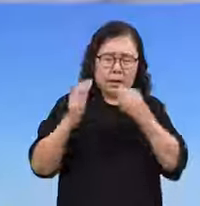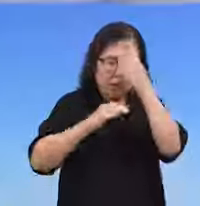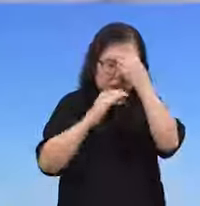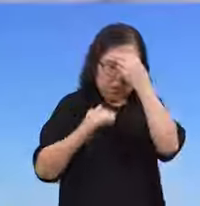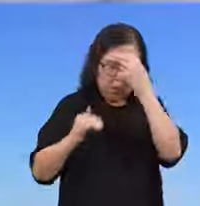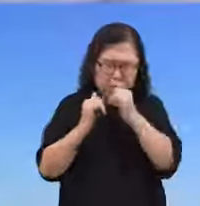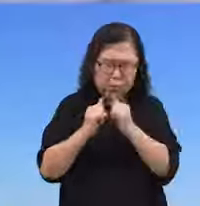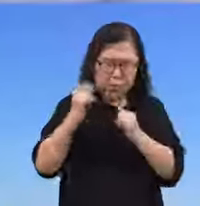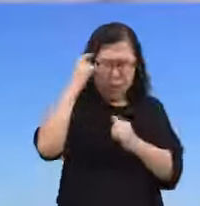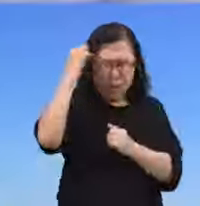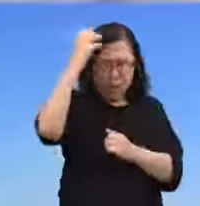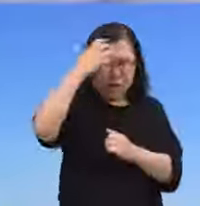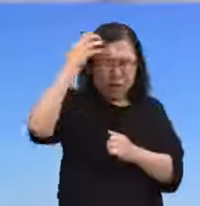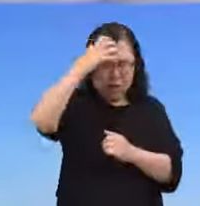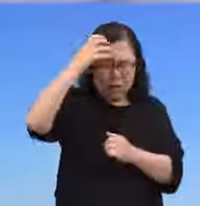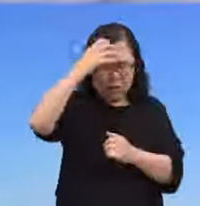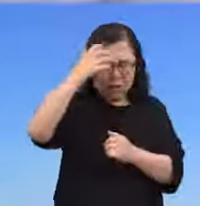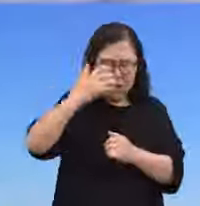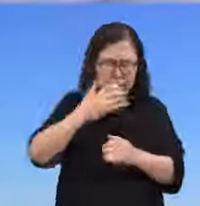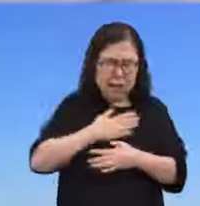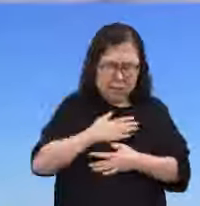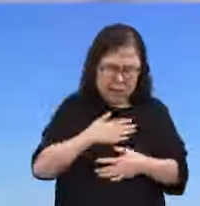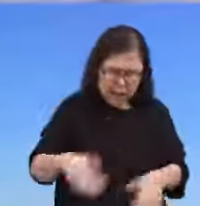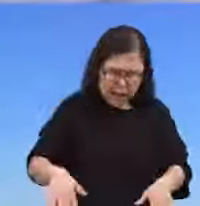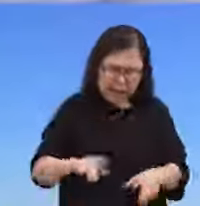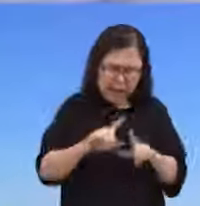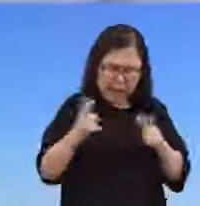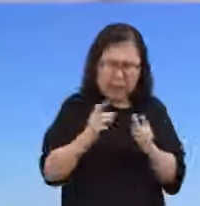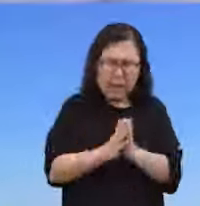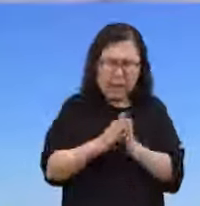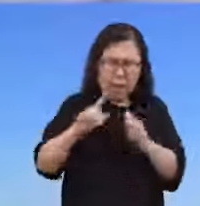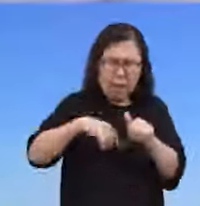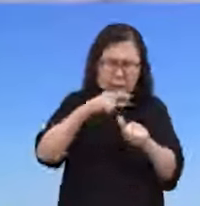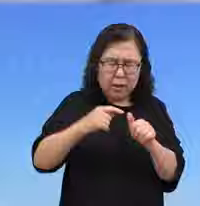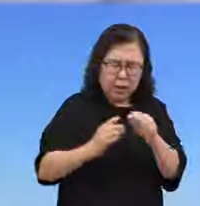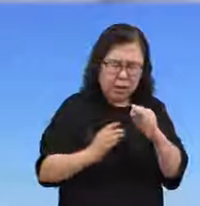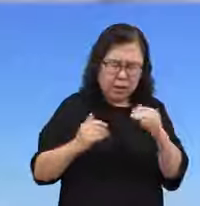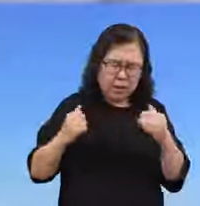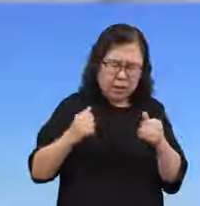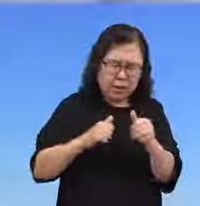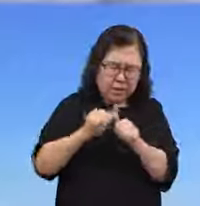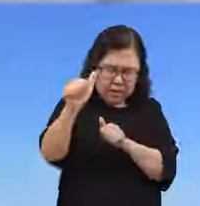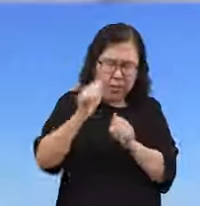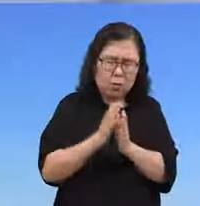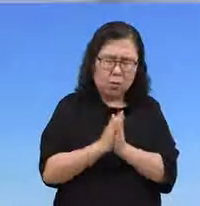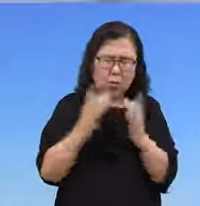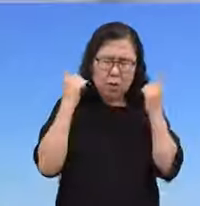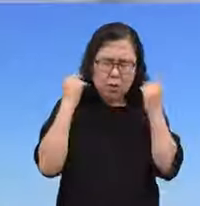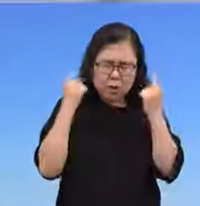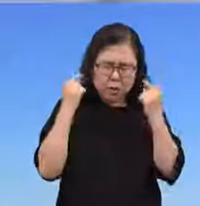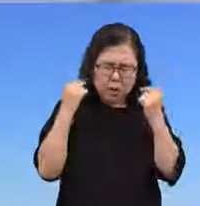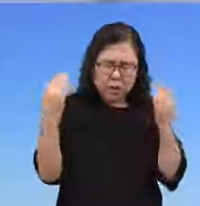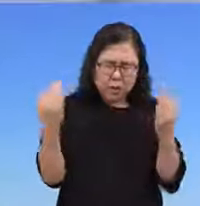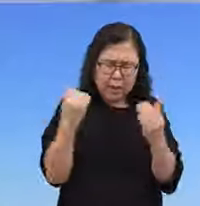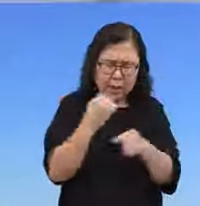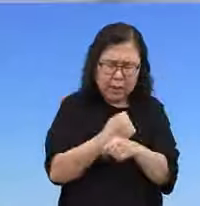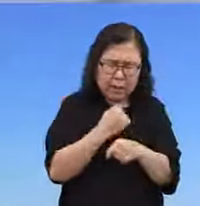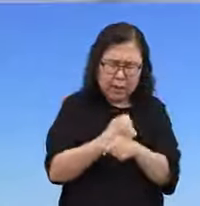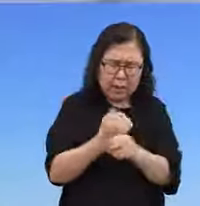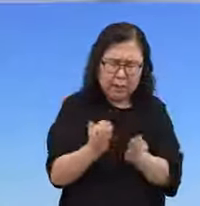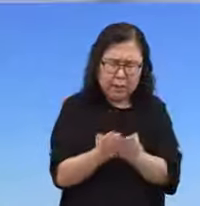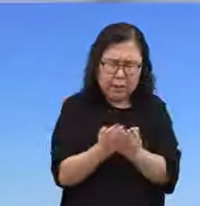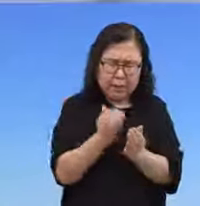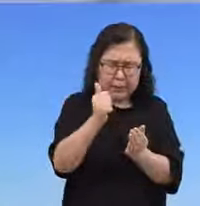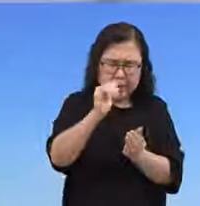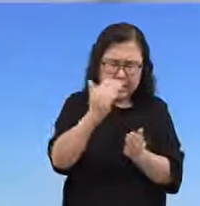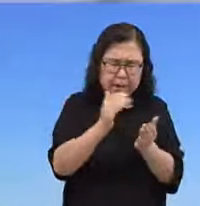영적 침체로 빠져들어가는 것이 아니라 상황을 뛰어넘고 환경을 초월하며 여전히 일하시는 우리의 함장